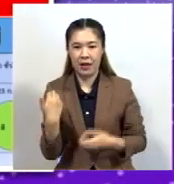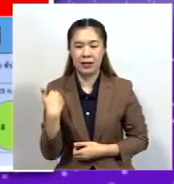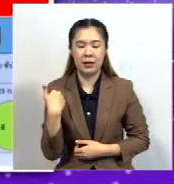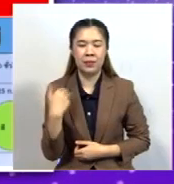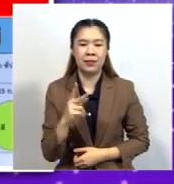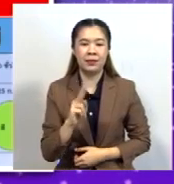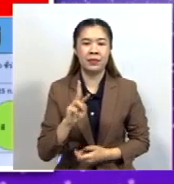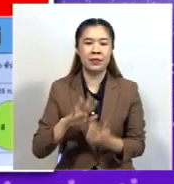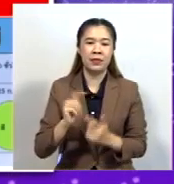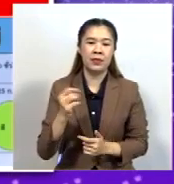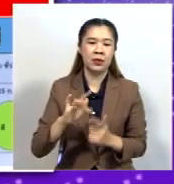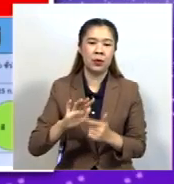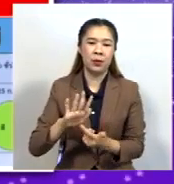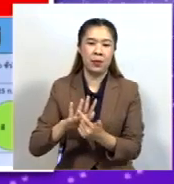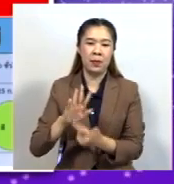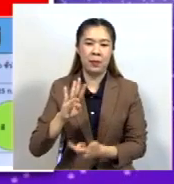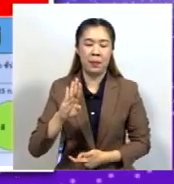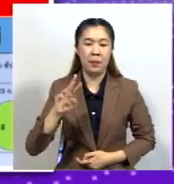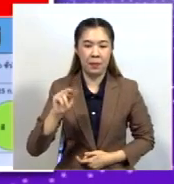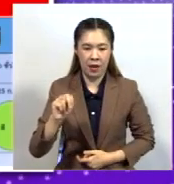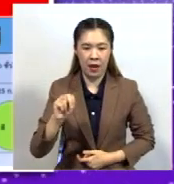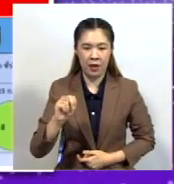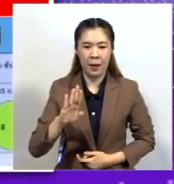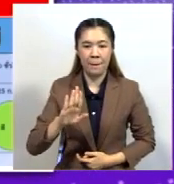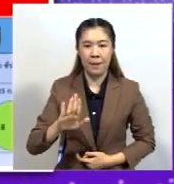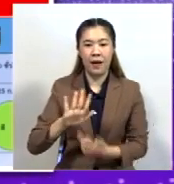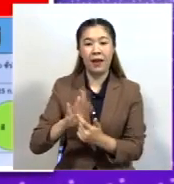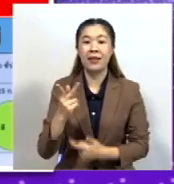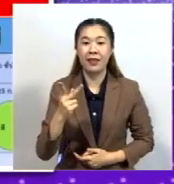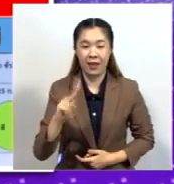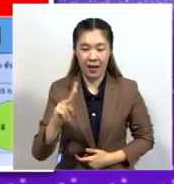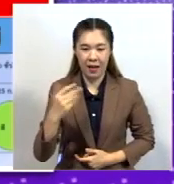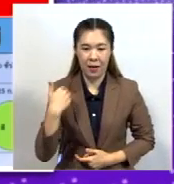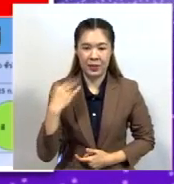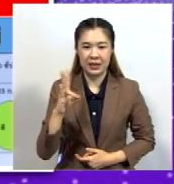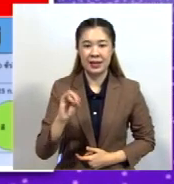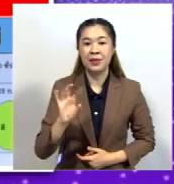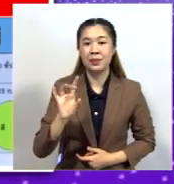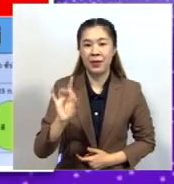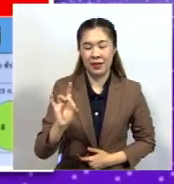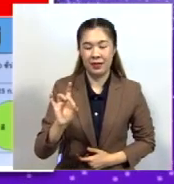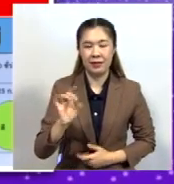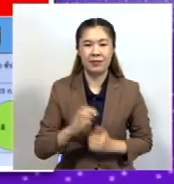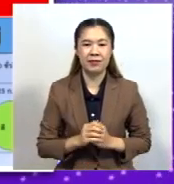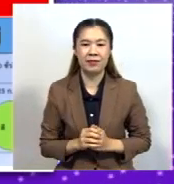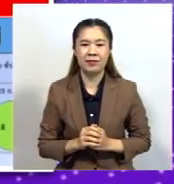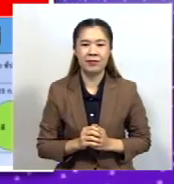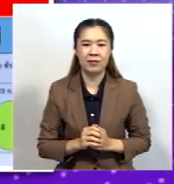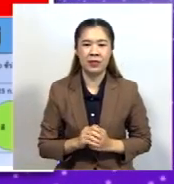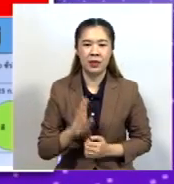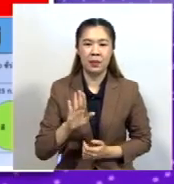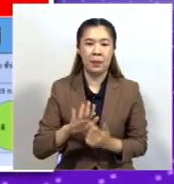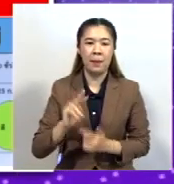ระทุ่มแบนสมุทรสาครนะคะเขตบางแคเขตบางแคนี่อยู่ที่78ไมโครกรัมต่อลูกบาศก์เมตรเขตบางกอก